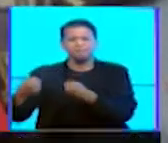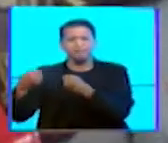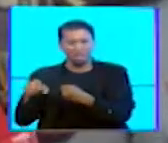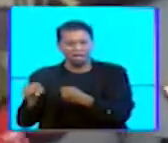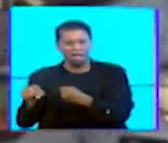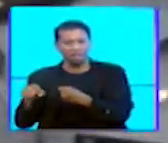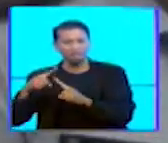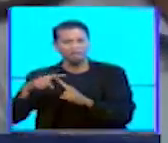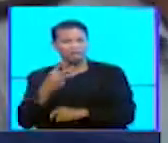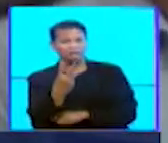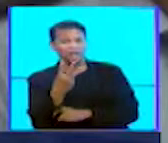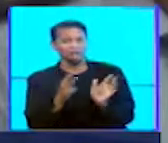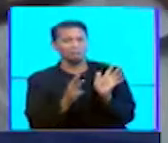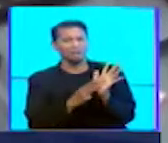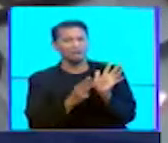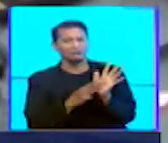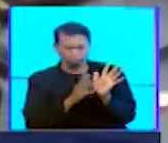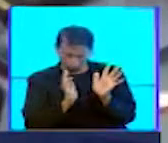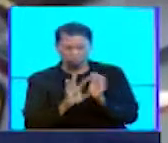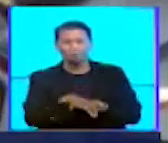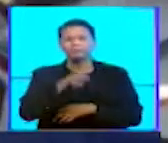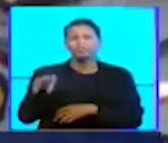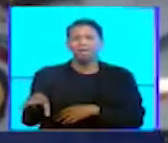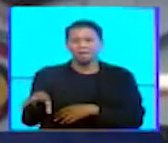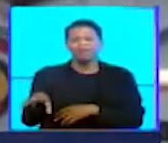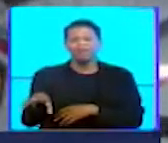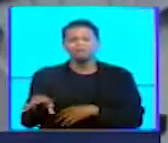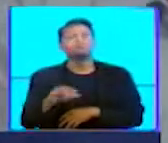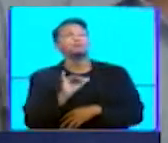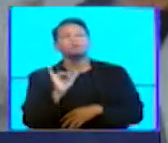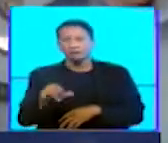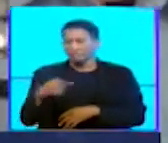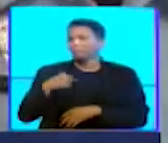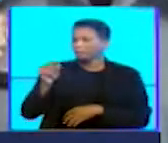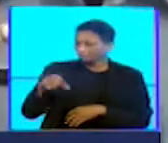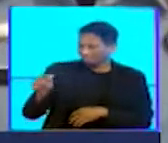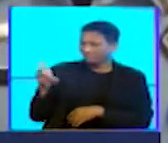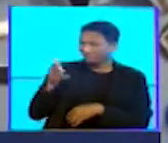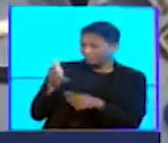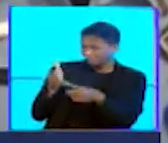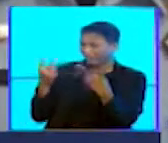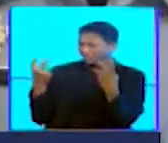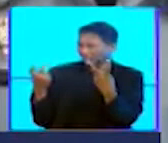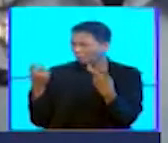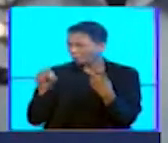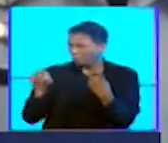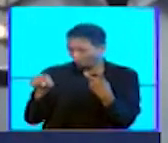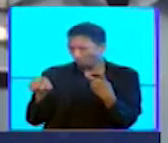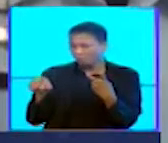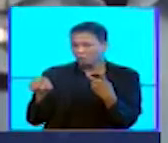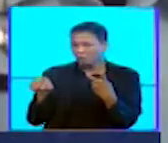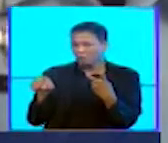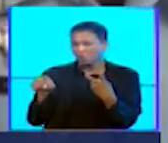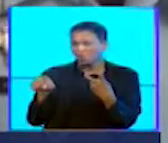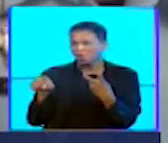Benar bahwa apa yang ada dalam video TikTok itu